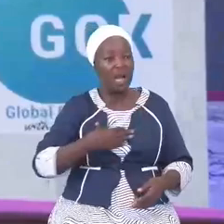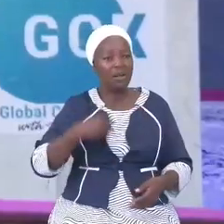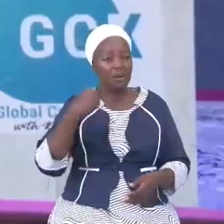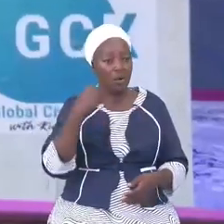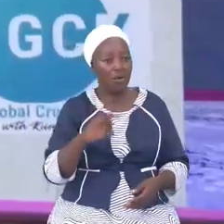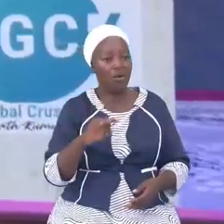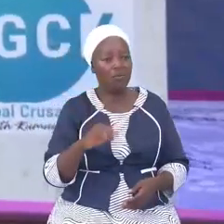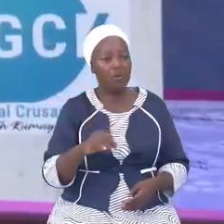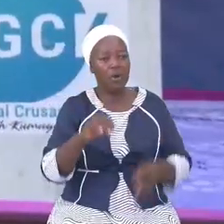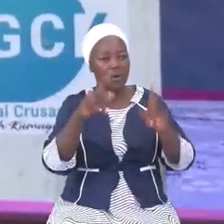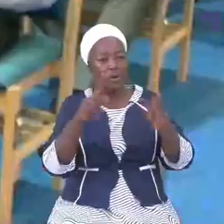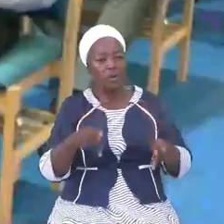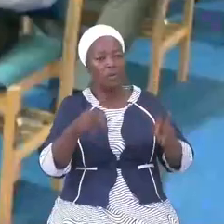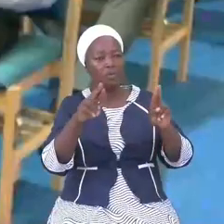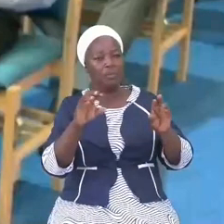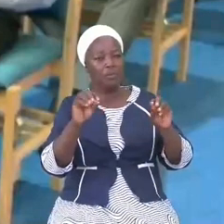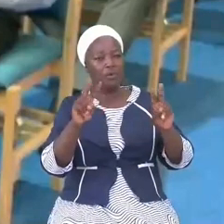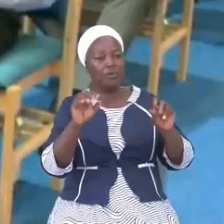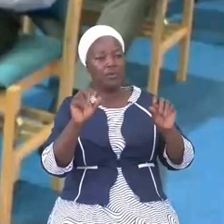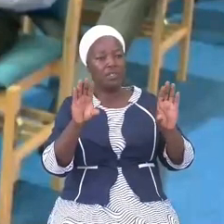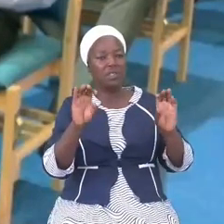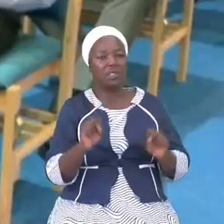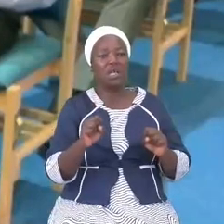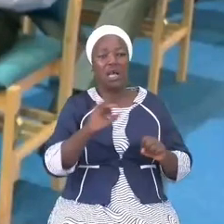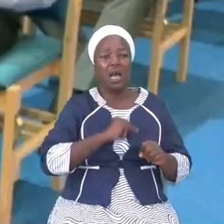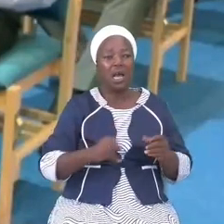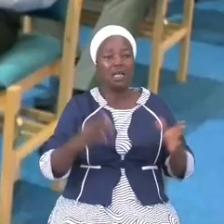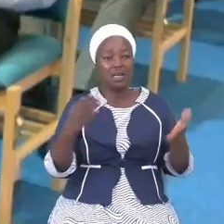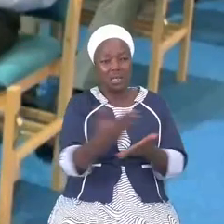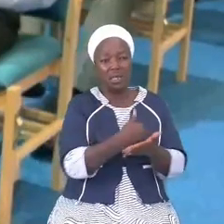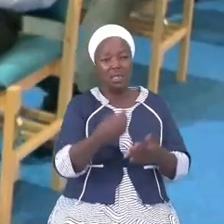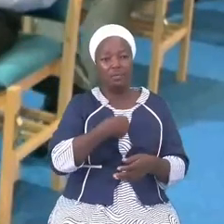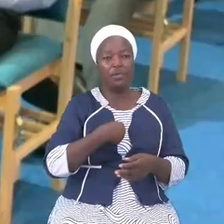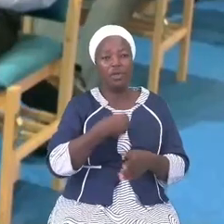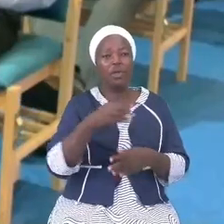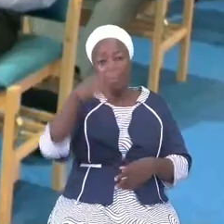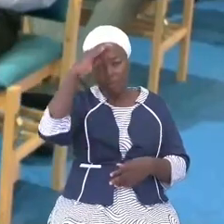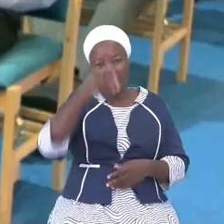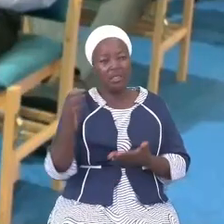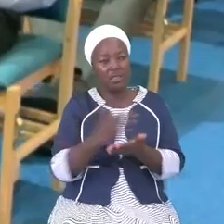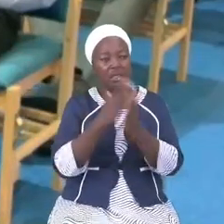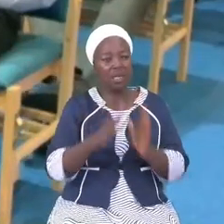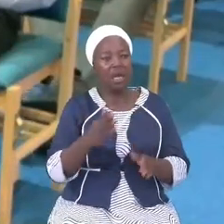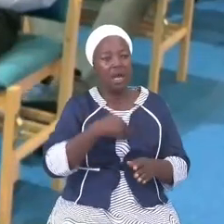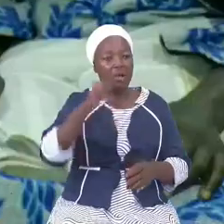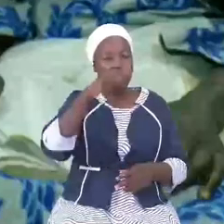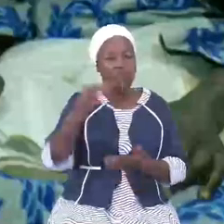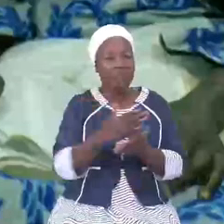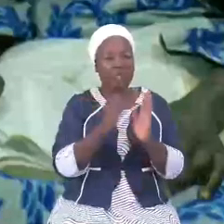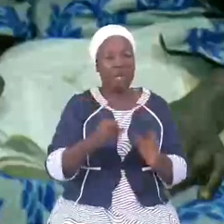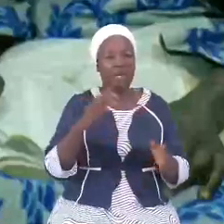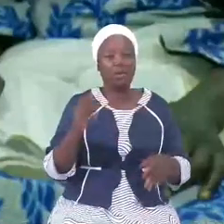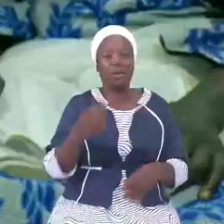chanteurs et des chanteuses et les délices des fils de l'homme, des femmes en grand